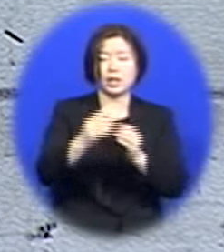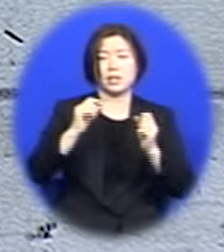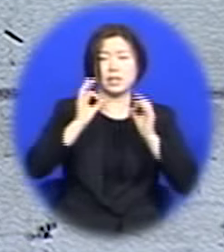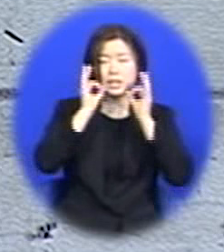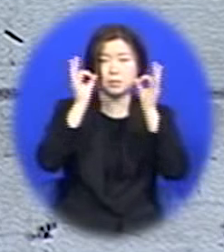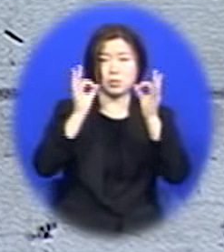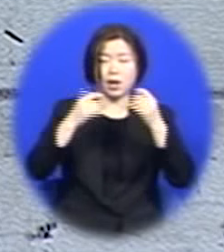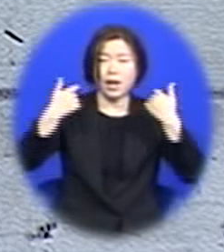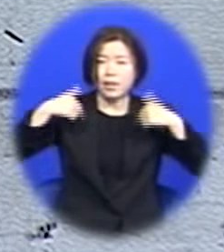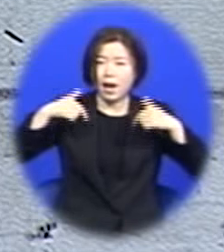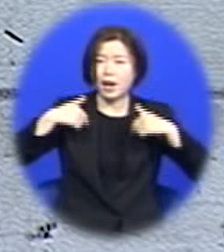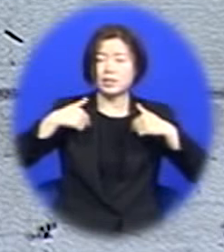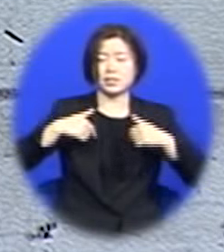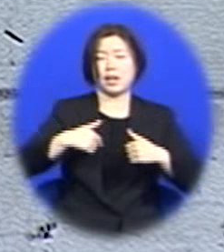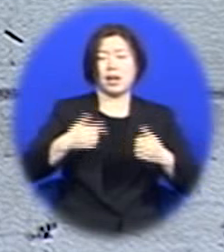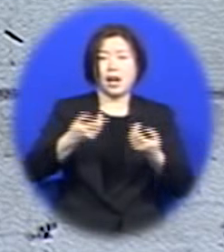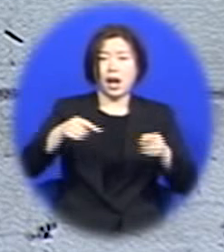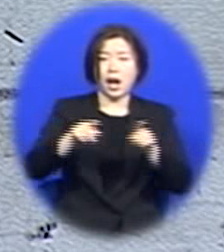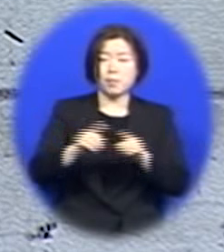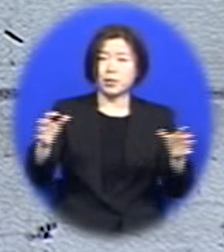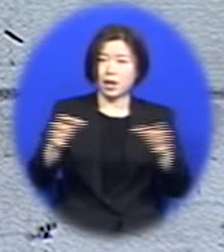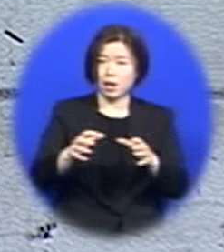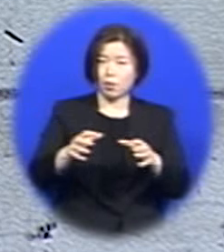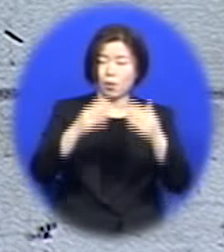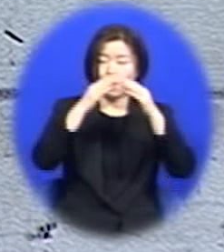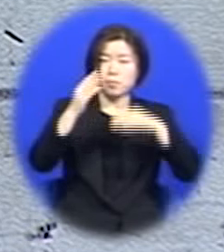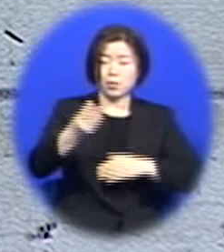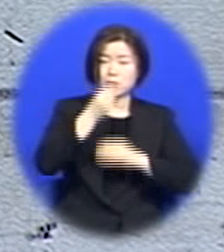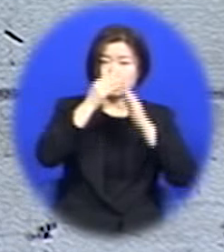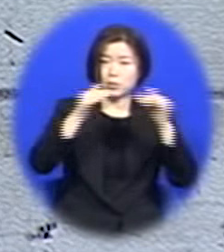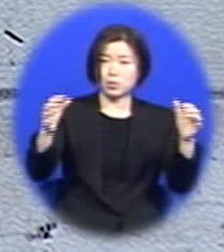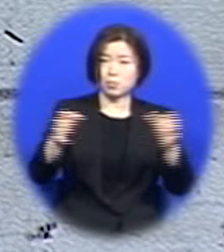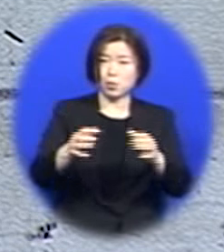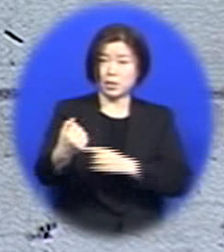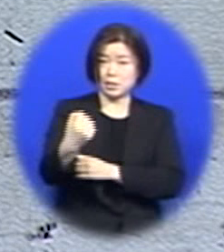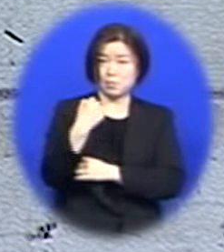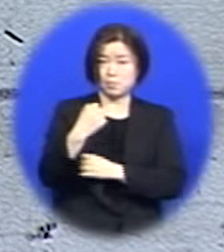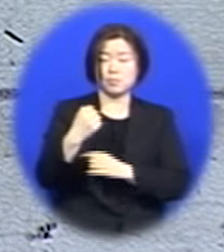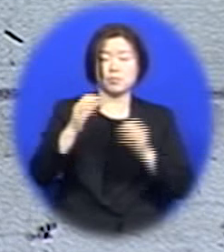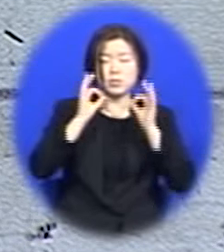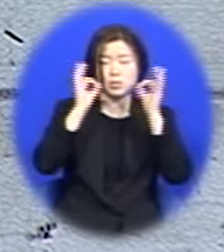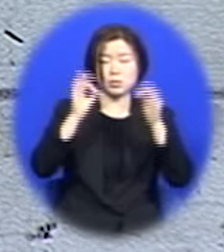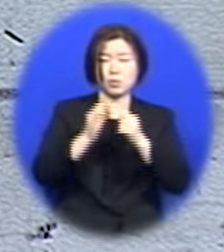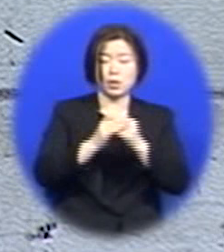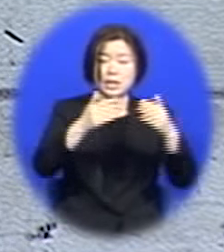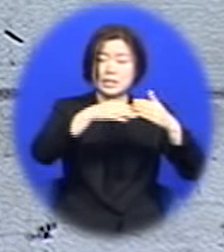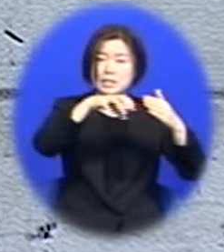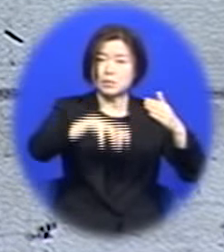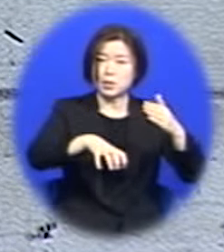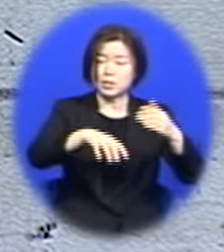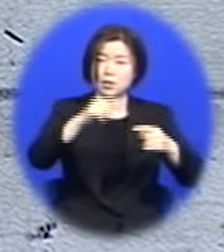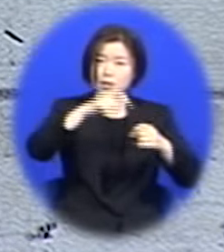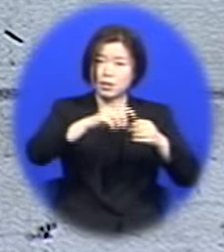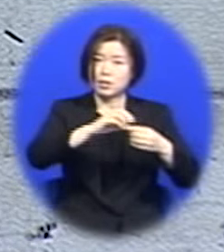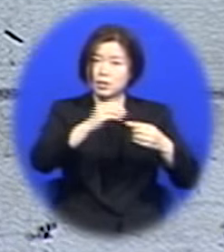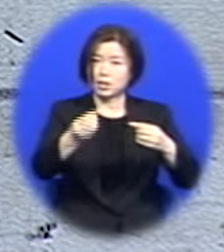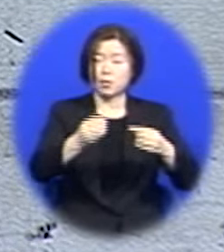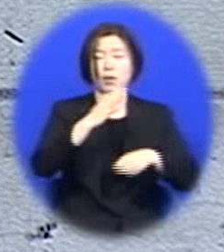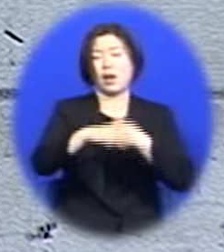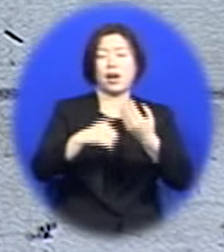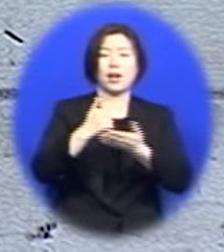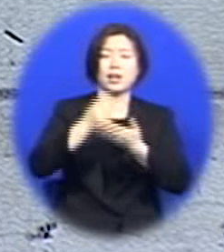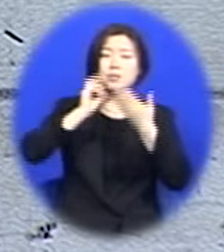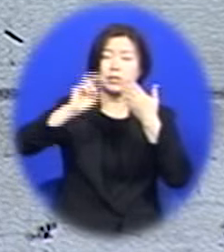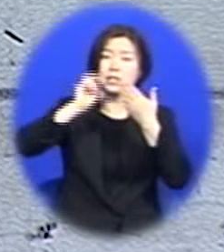마음을 같이하여 성전에 모이기를 힘쓰고 집에서 떡을 떼며 하나님을 찬미하며.